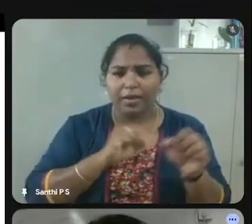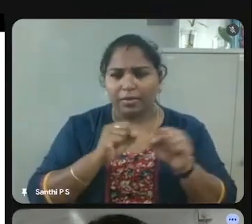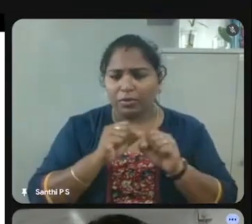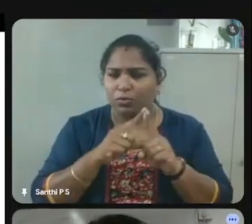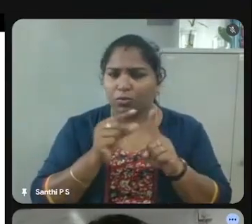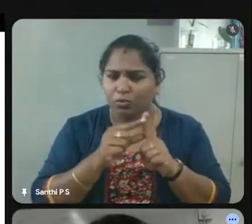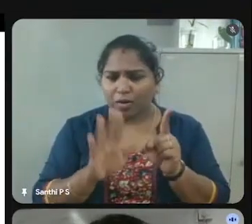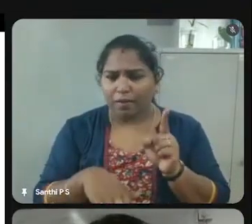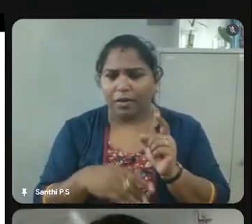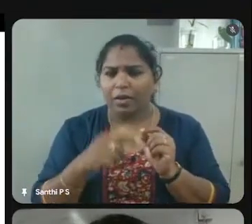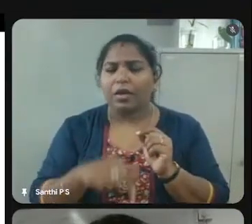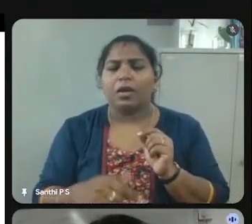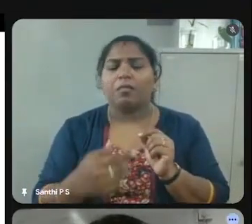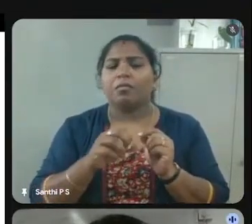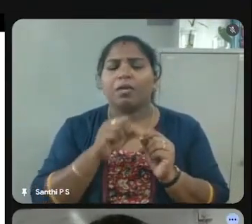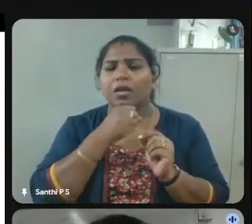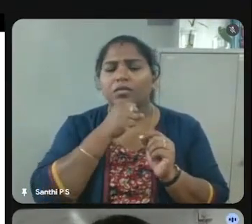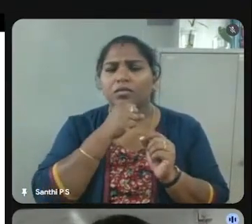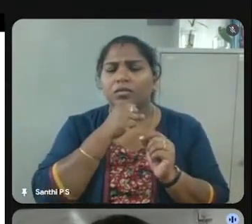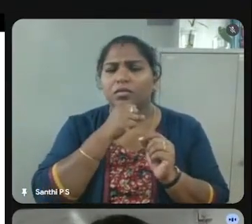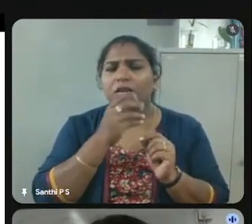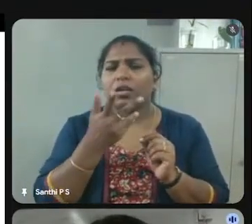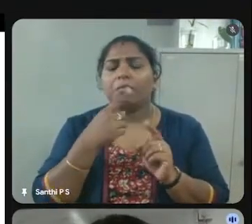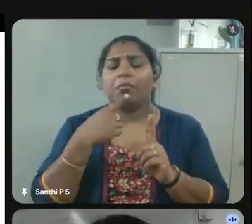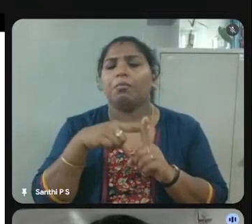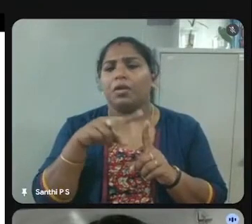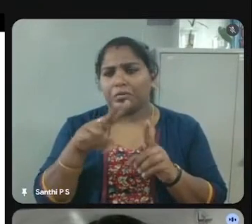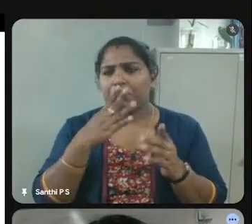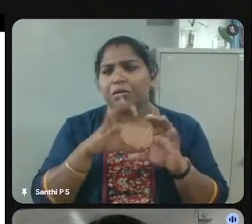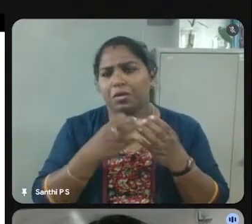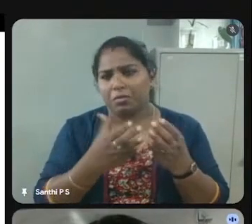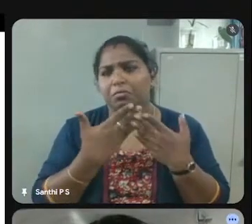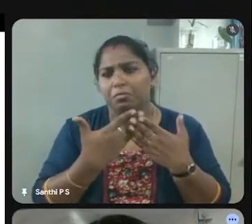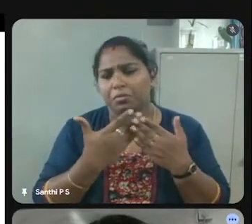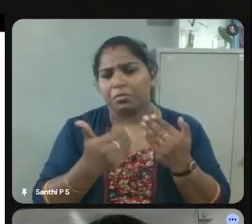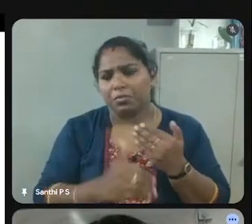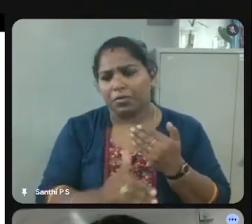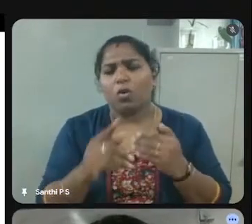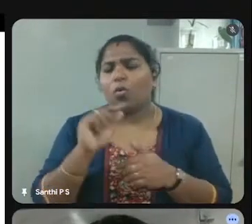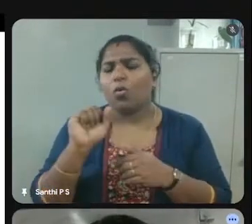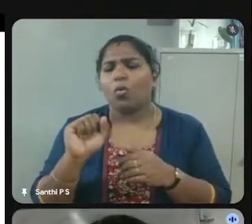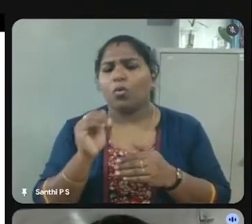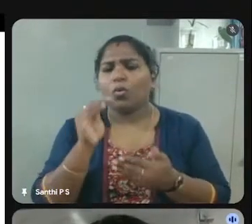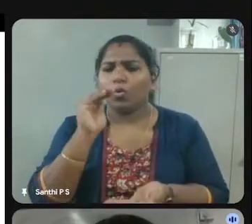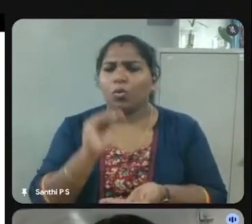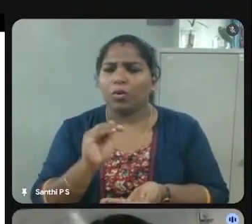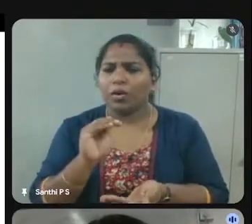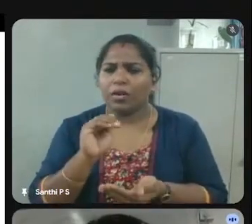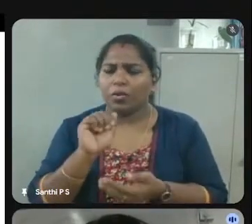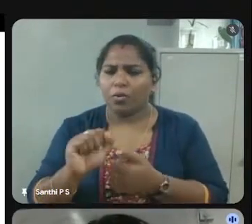കുട്ടിക്ക്? ഇപ്പൊ +1 പഠിക്കുന്നു മാഡം. +1. ആളുടെ റുട്ടീൻ എങ്ങനെയാണ്? എന്തോ?